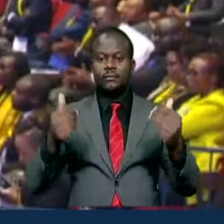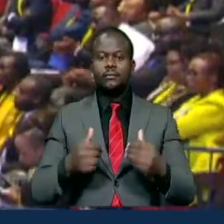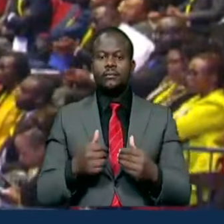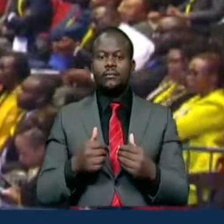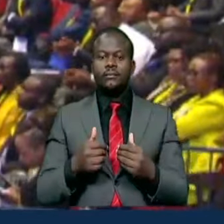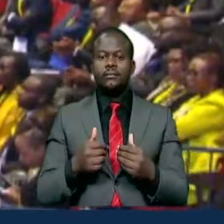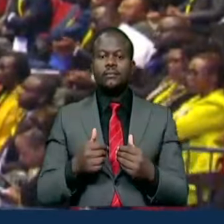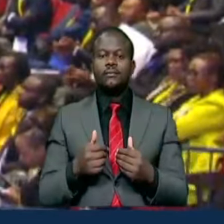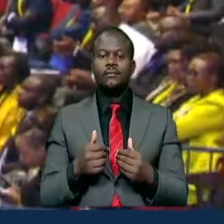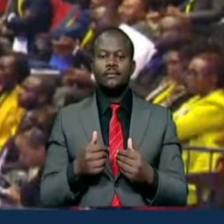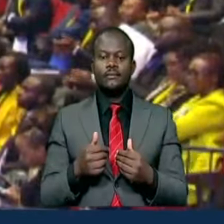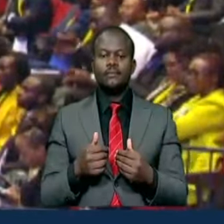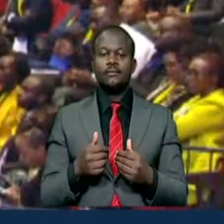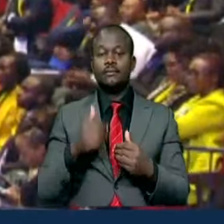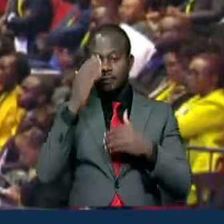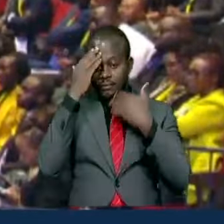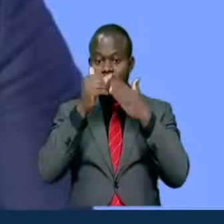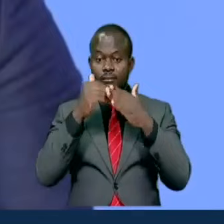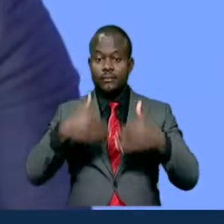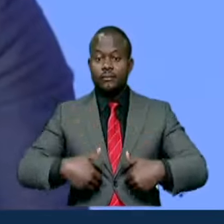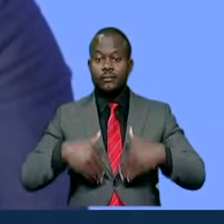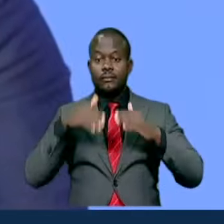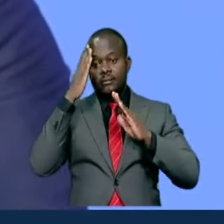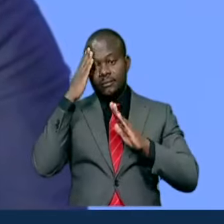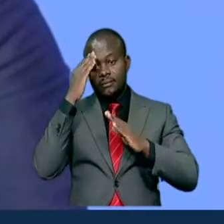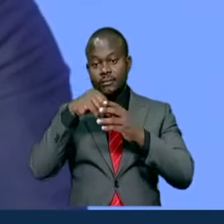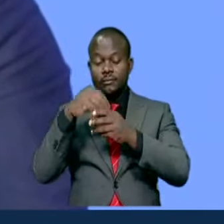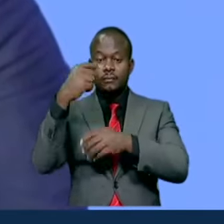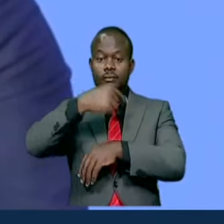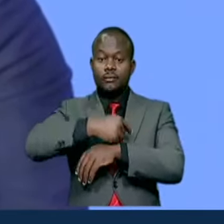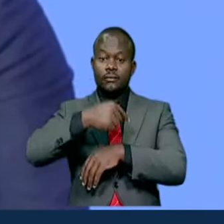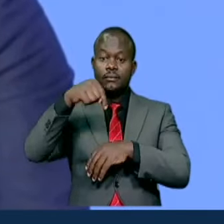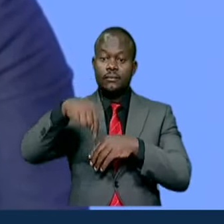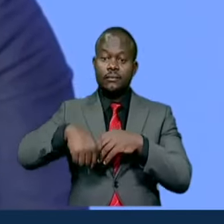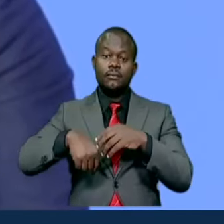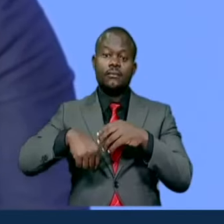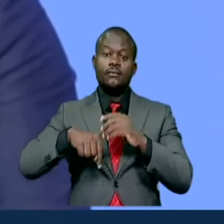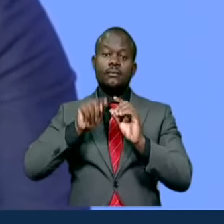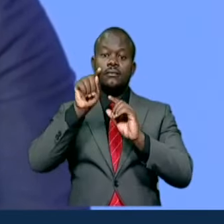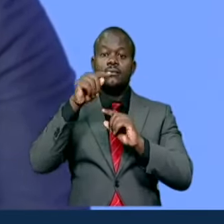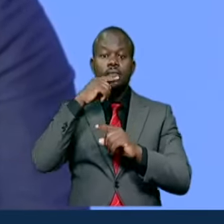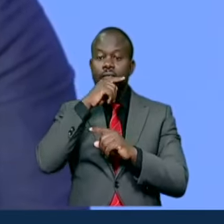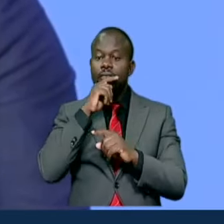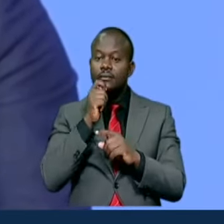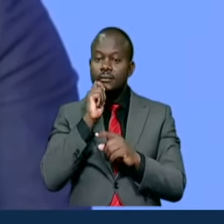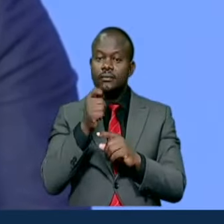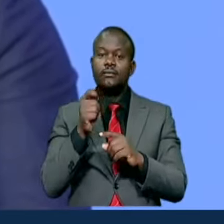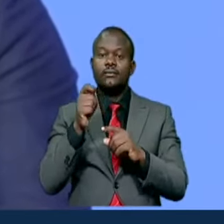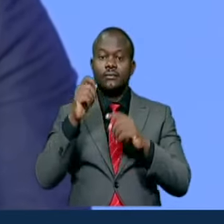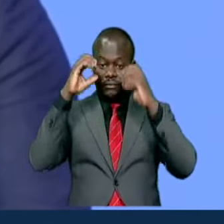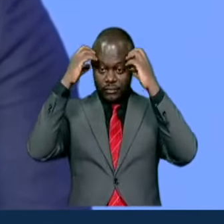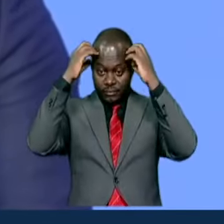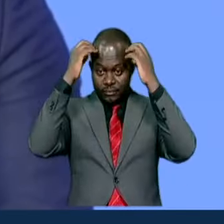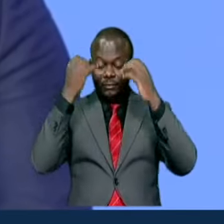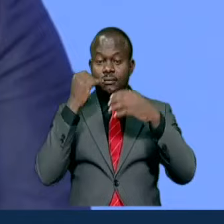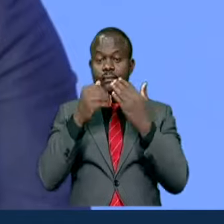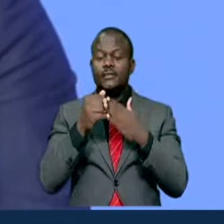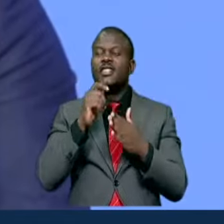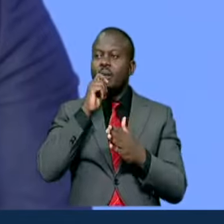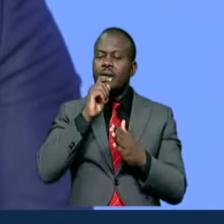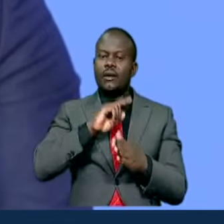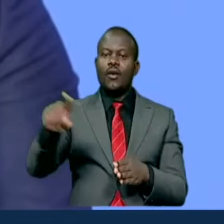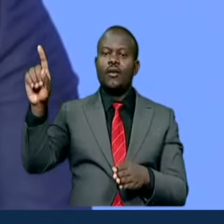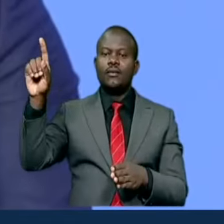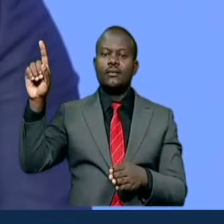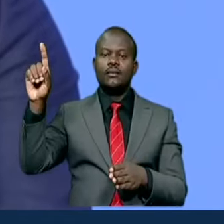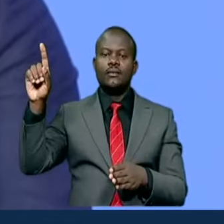Kuko urubyiruko murabizi muri iyi minsi twagiye ku mbuga nkoranyambaga turarakara iyo hagira usifura